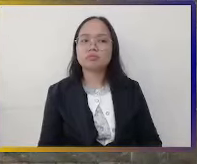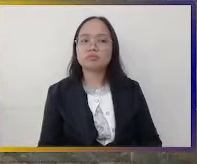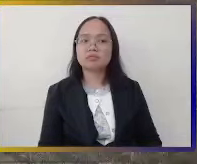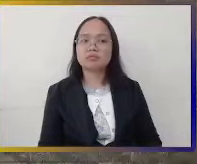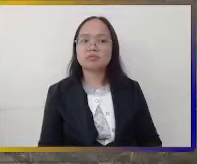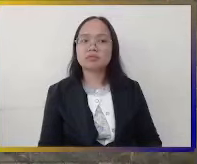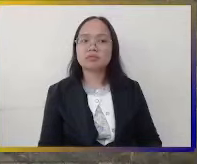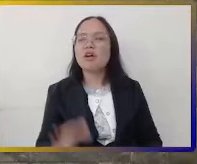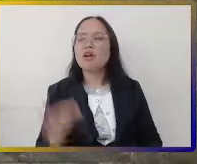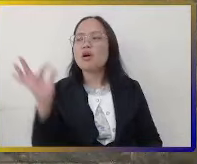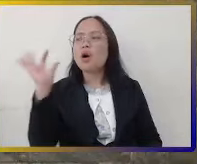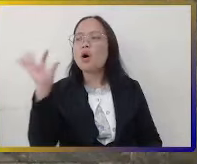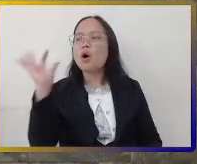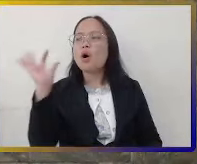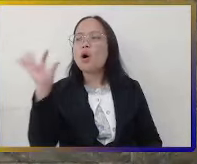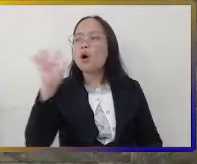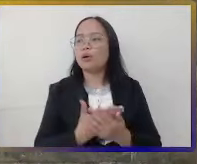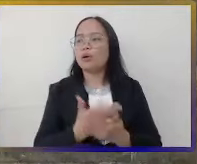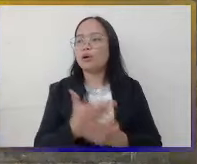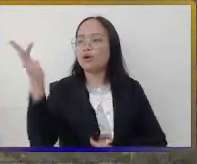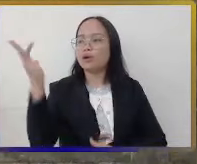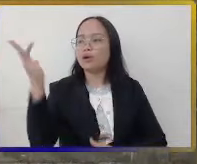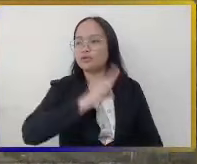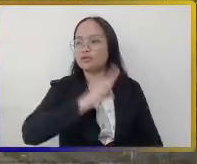fake pala ang lahat.